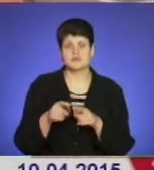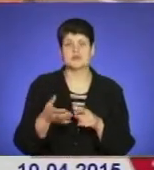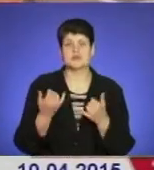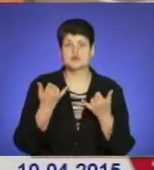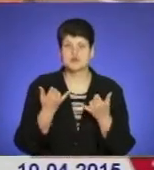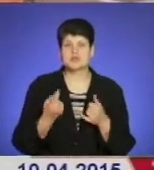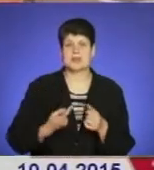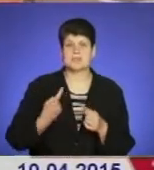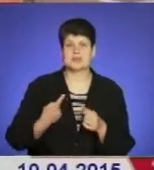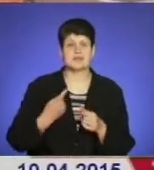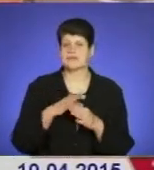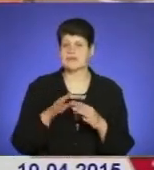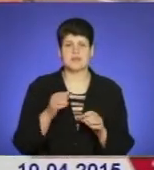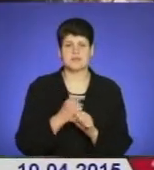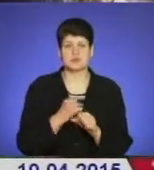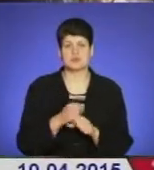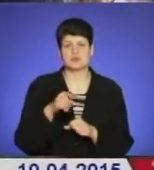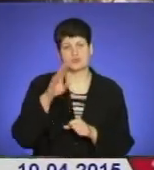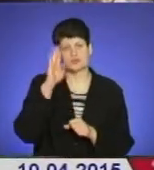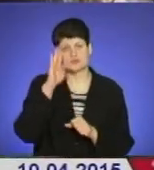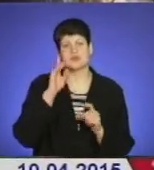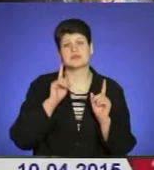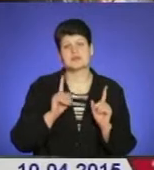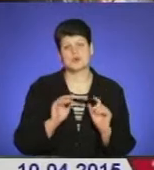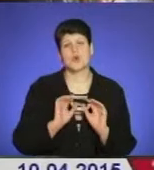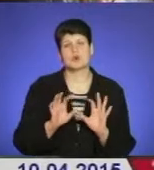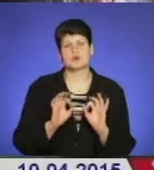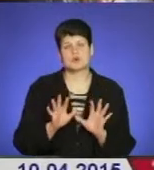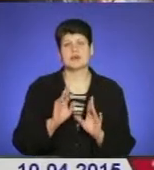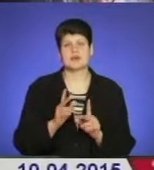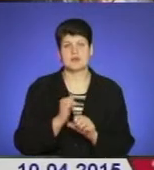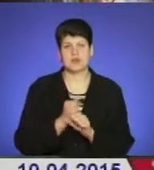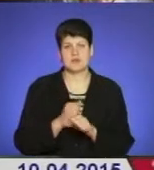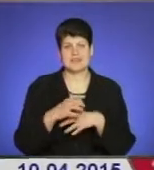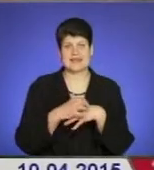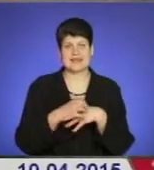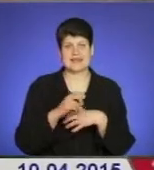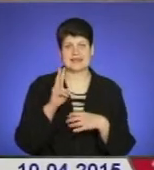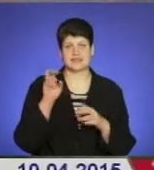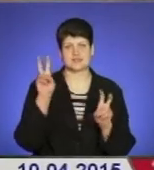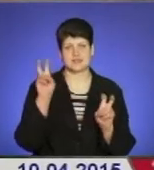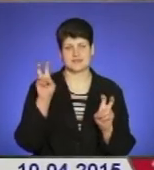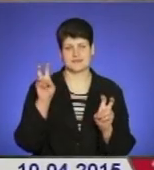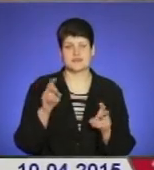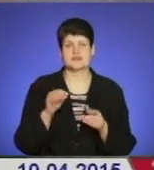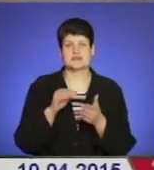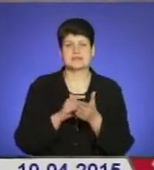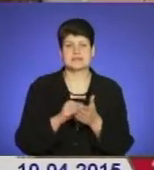Сьогодні майстерня не працює, тому чоловік лише розповідає, як виготовляють кішки. Ставиться газовий